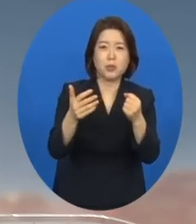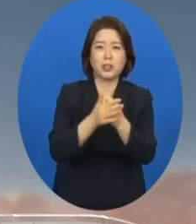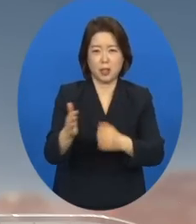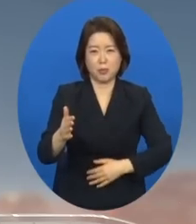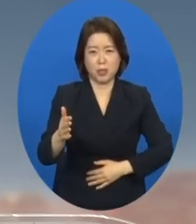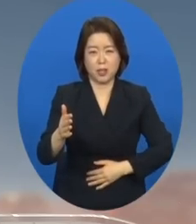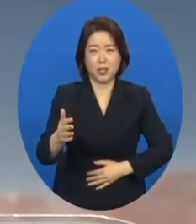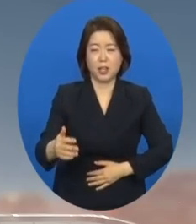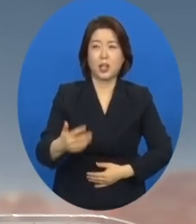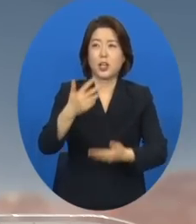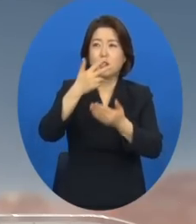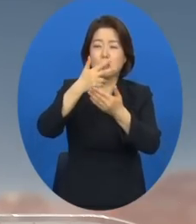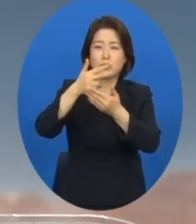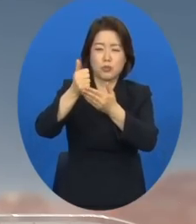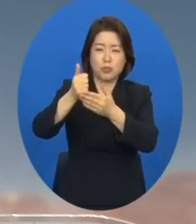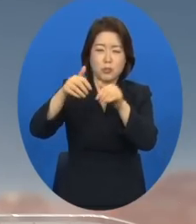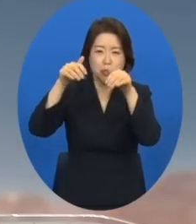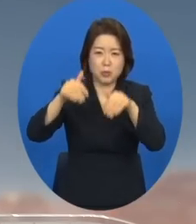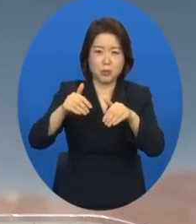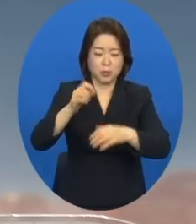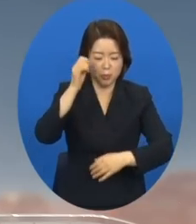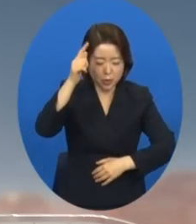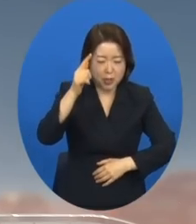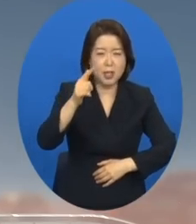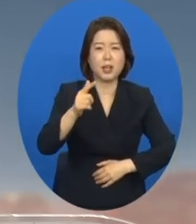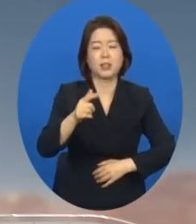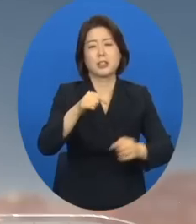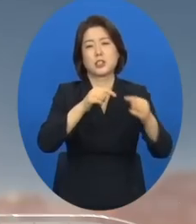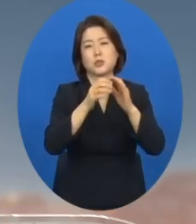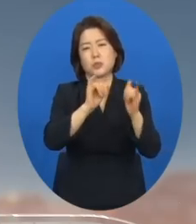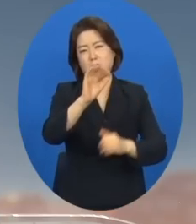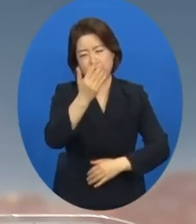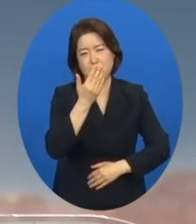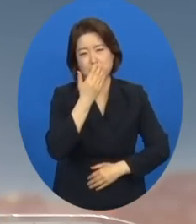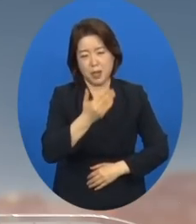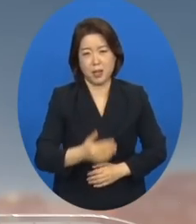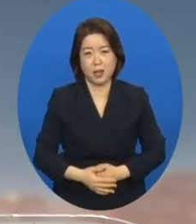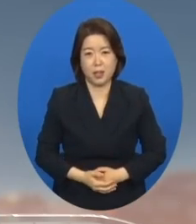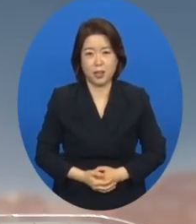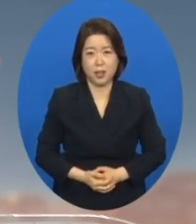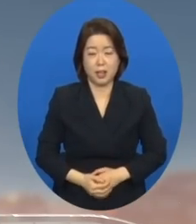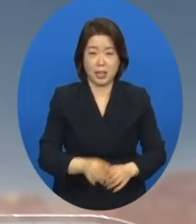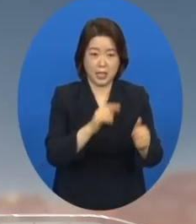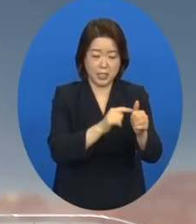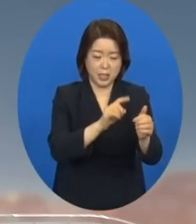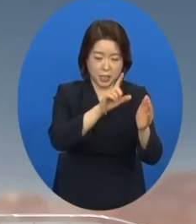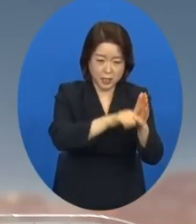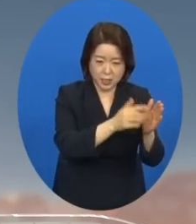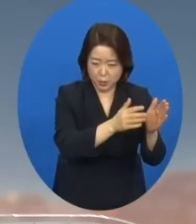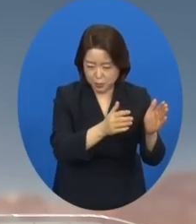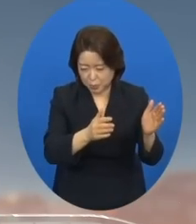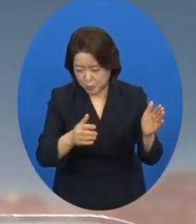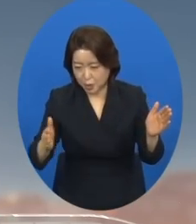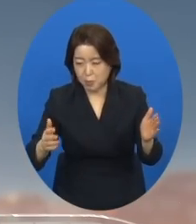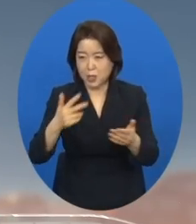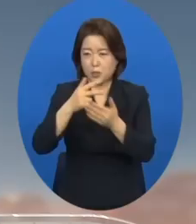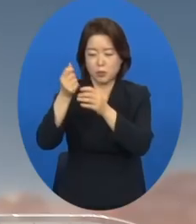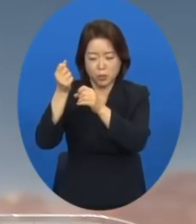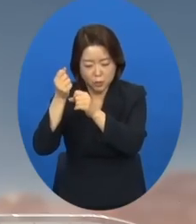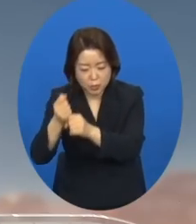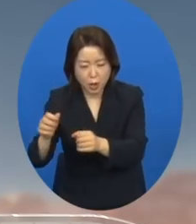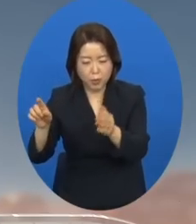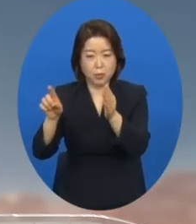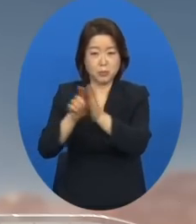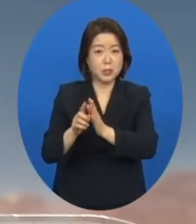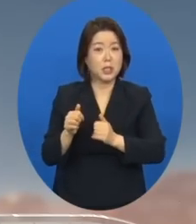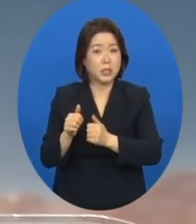주의 남자 믿음이 남자가 된 것입니다 그도 점점 시간에 감에 따라 주를 의지하고